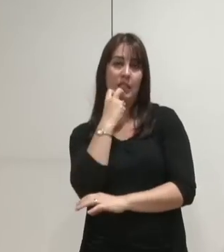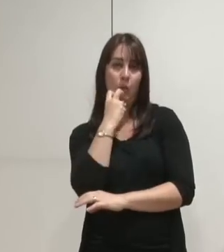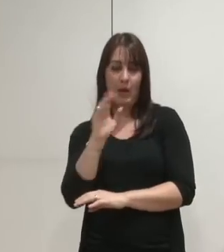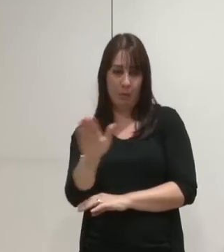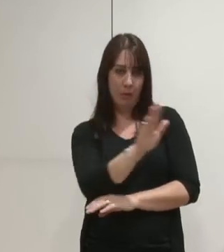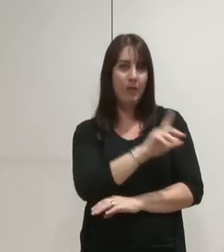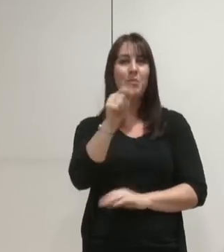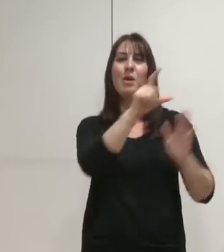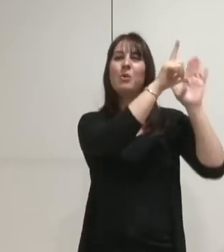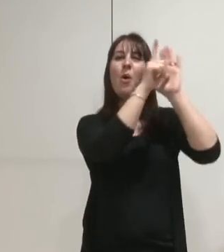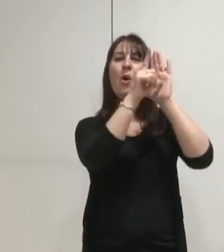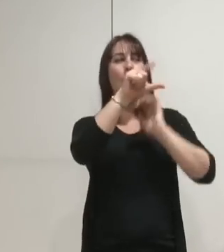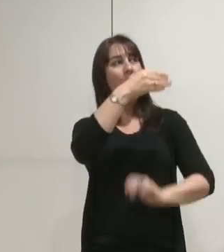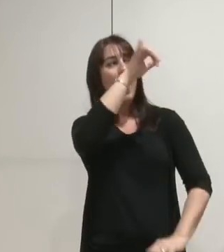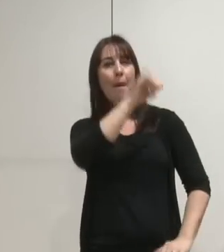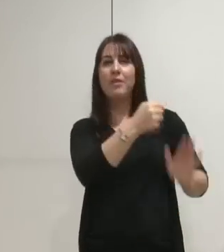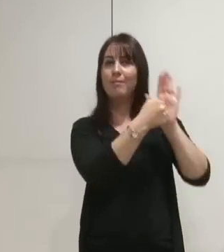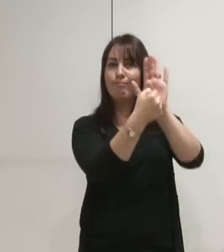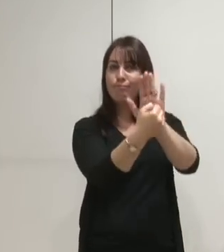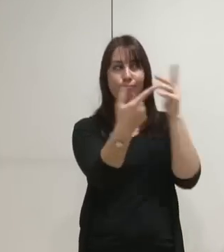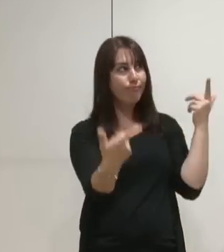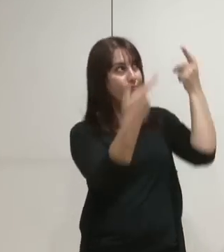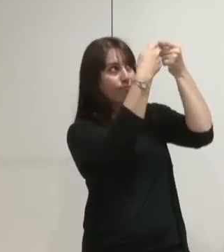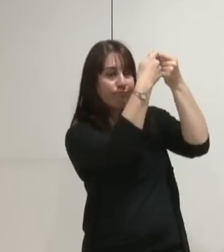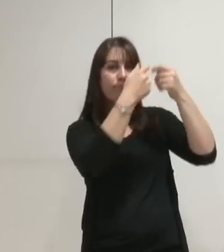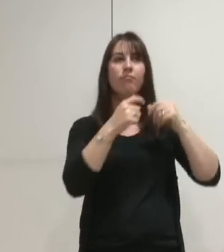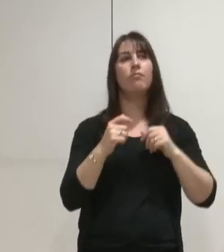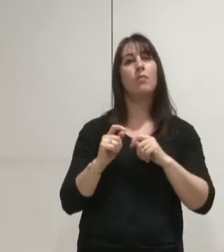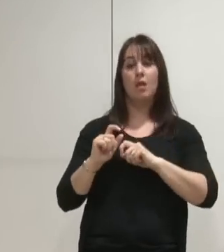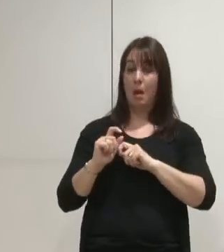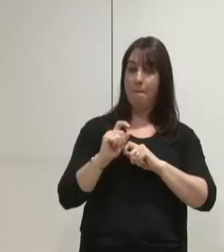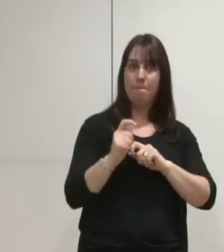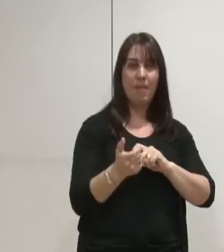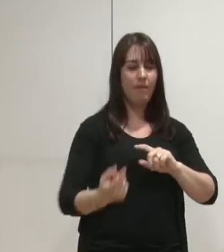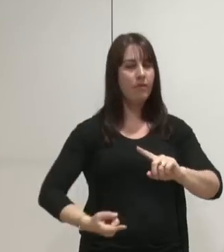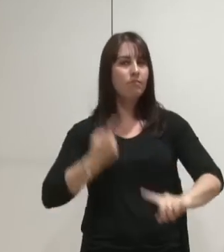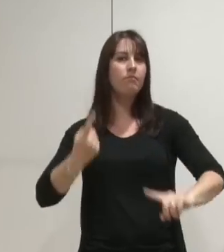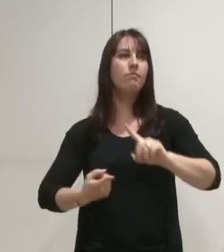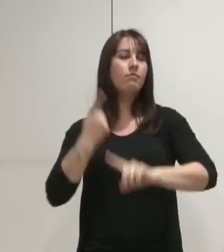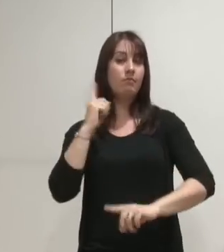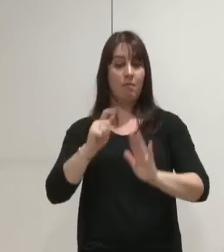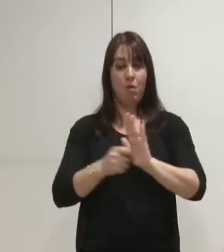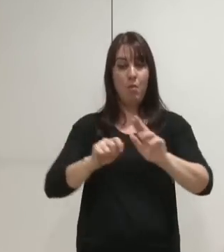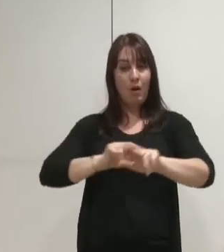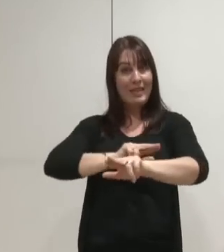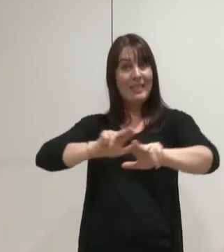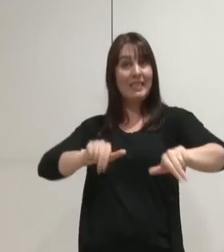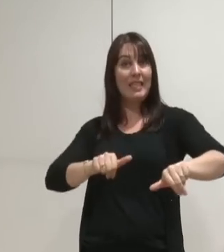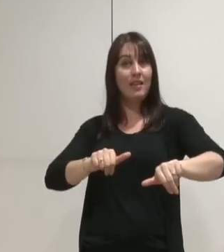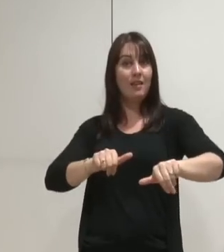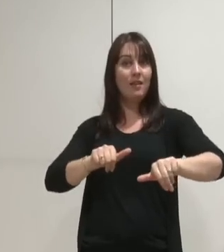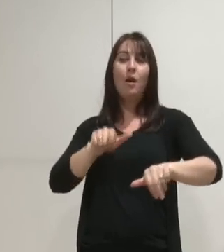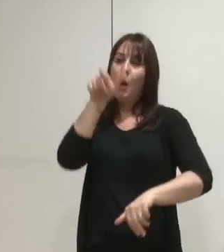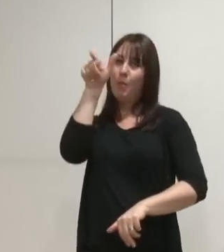la loi l'amie et il y a une étape très importante en effet celle de la de la signature de la vie portée par le